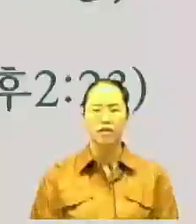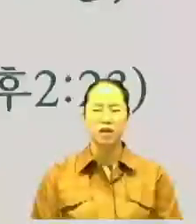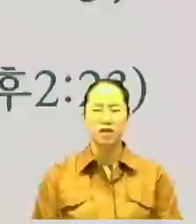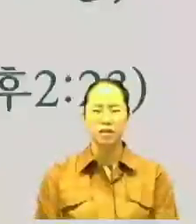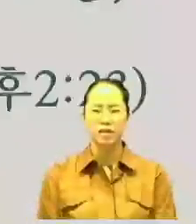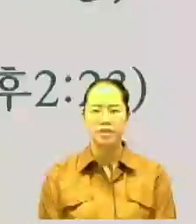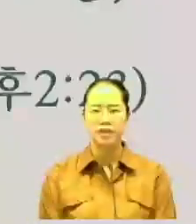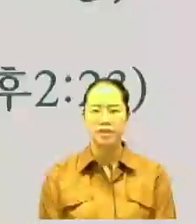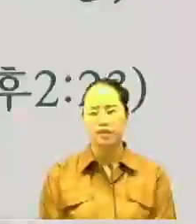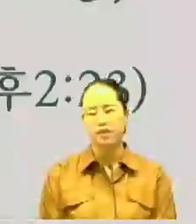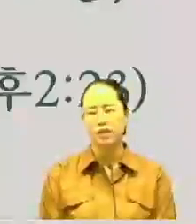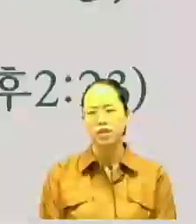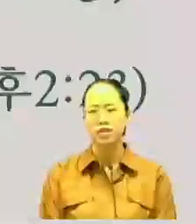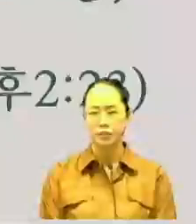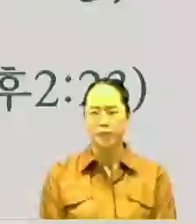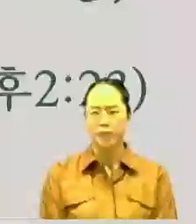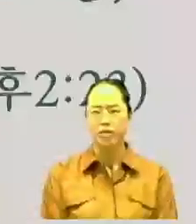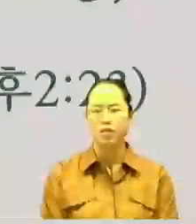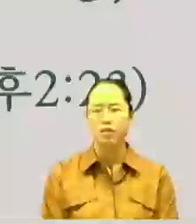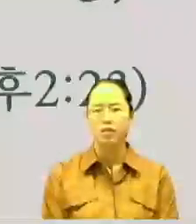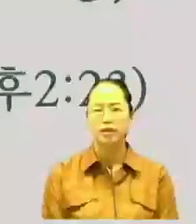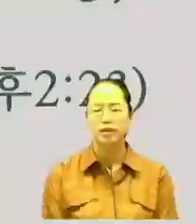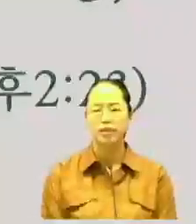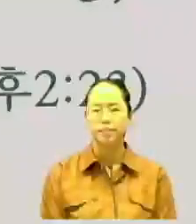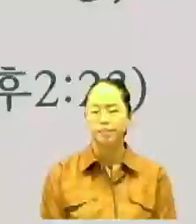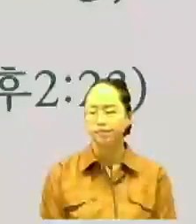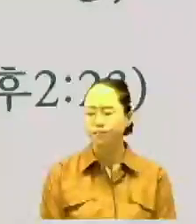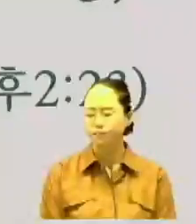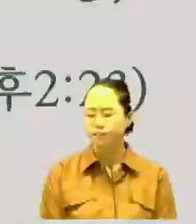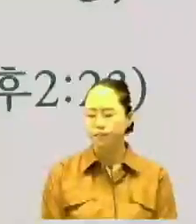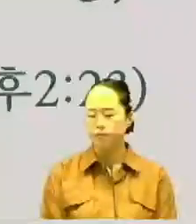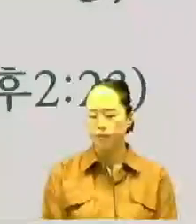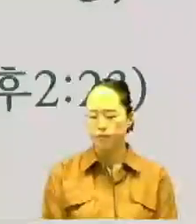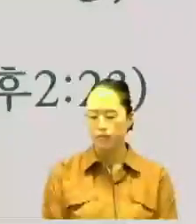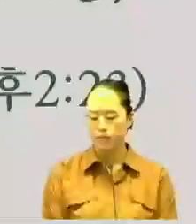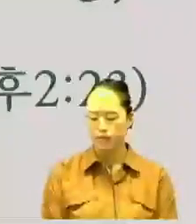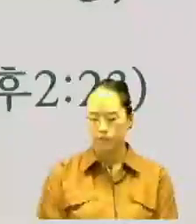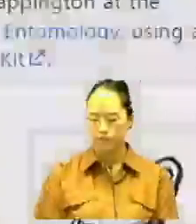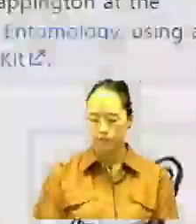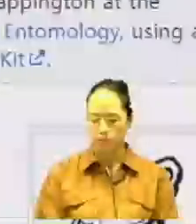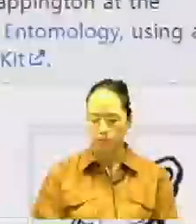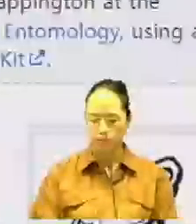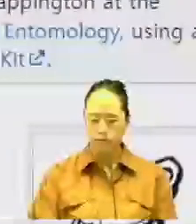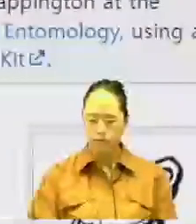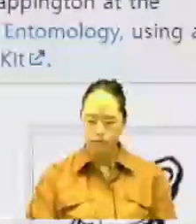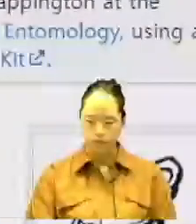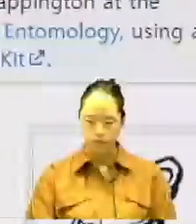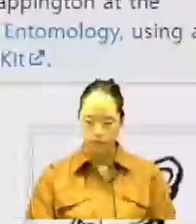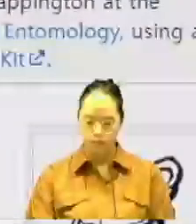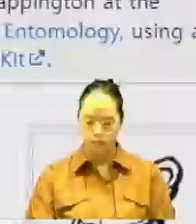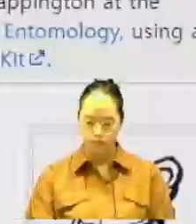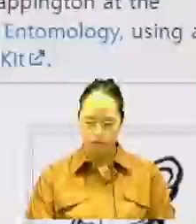圣经里没有记录的事情，如果去辩论的话，这个是愚昧的。